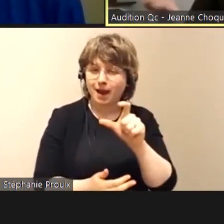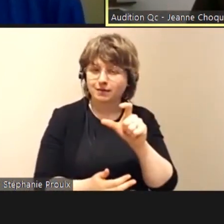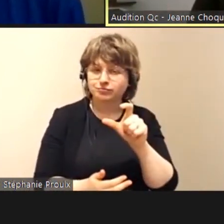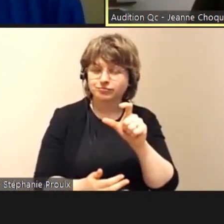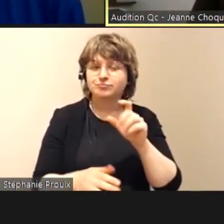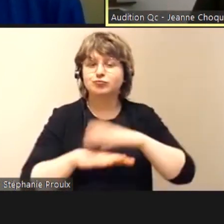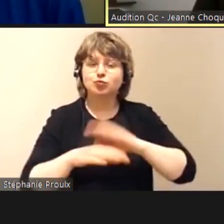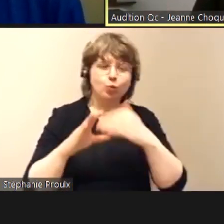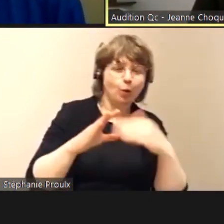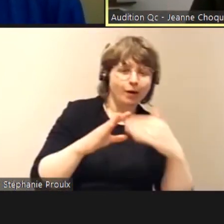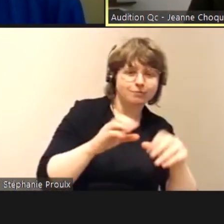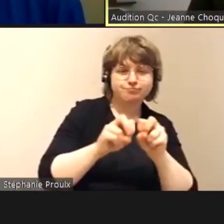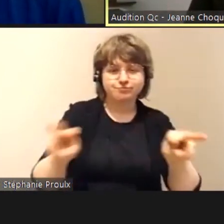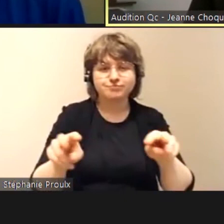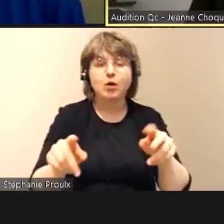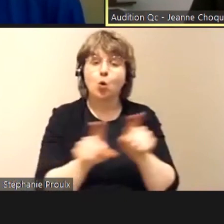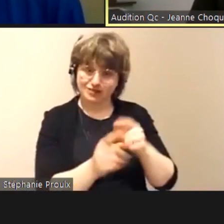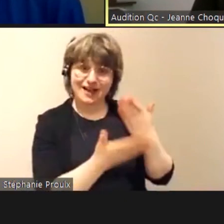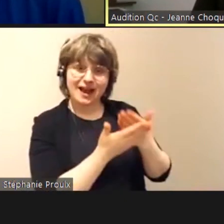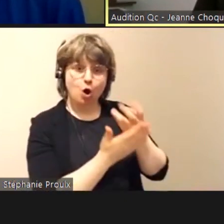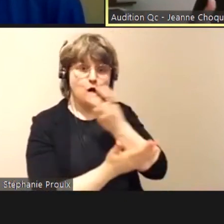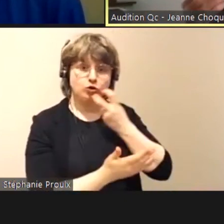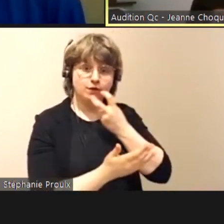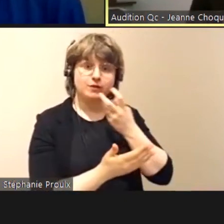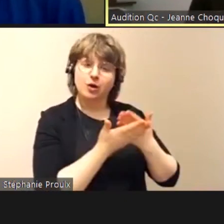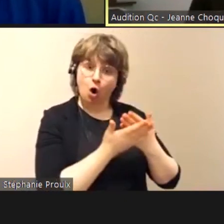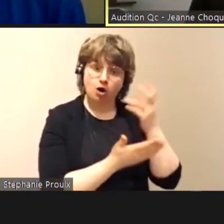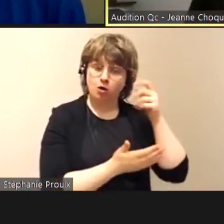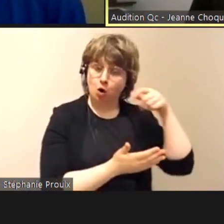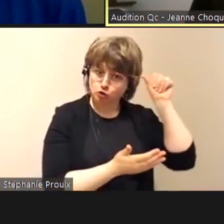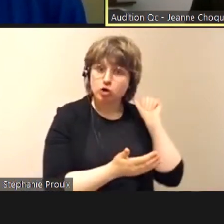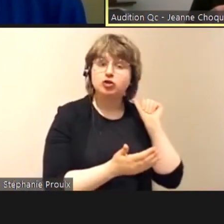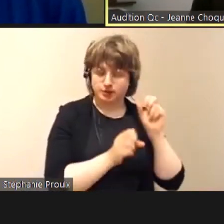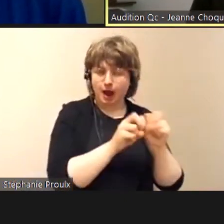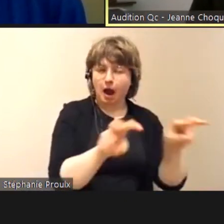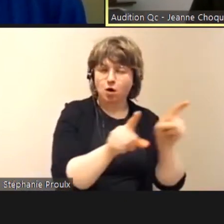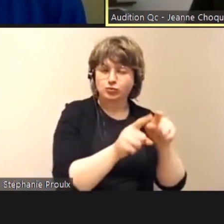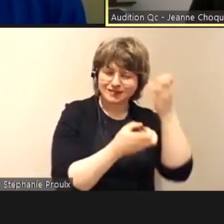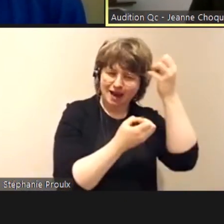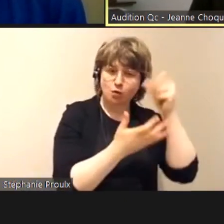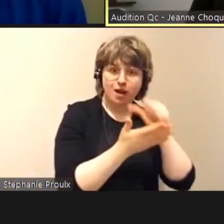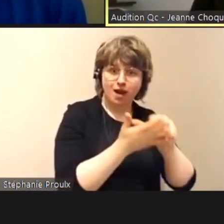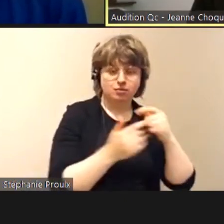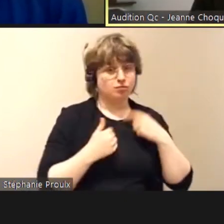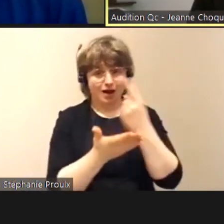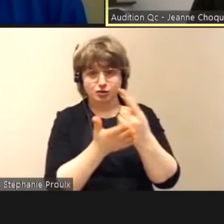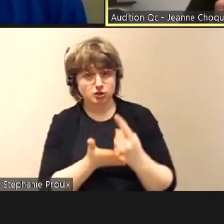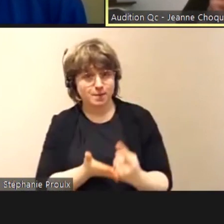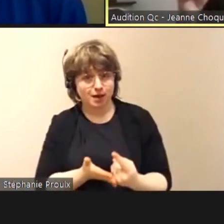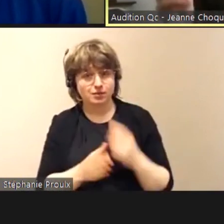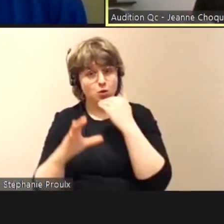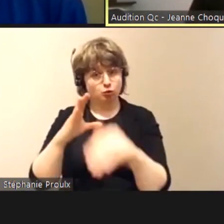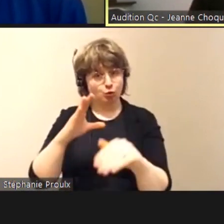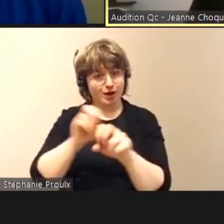va envoyer aussi le lien à l'école d'orthophonie et d'audiologie, mais dans notre infolettre qu'on envoie chaque semaine à notre liste d'envoi,